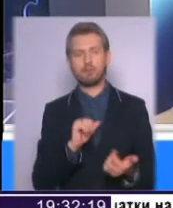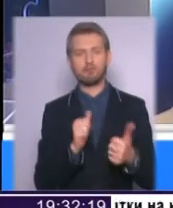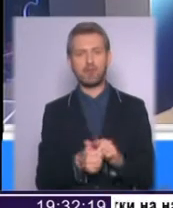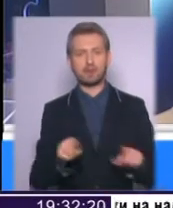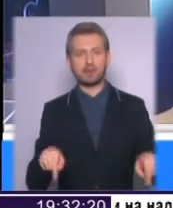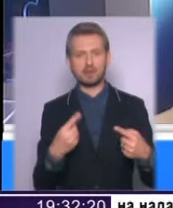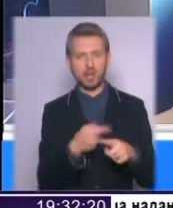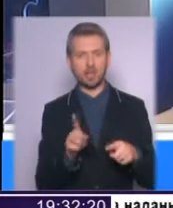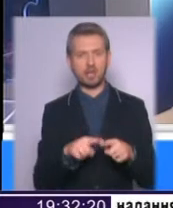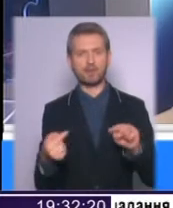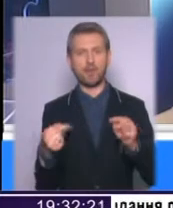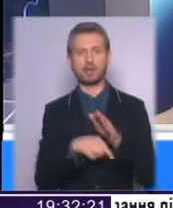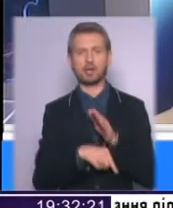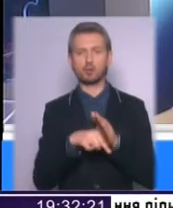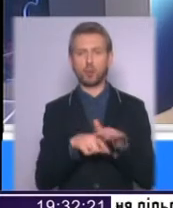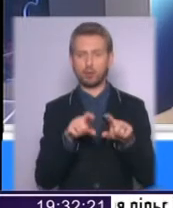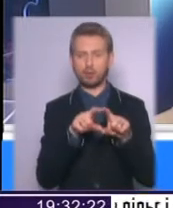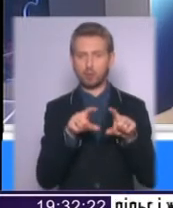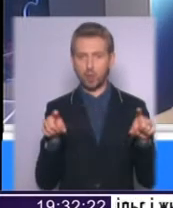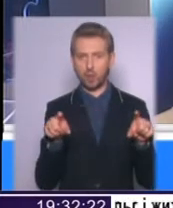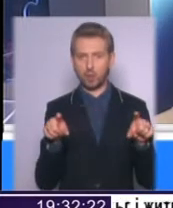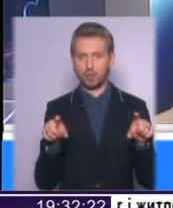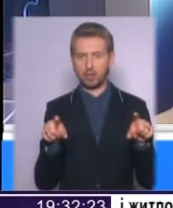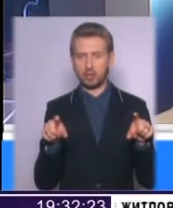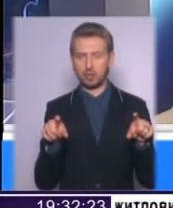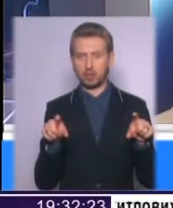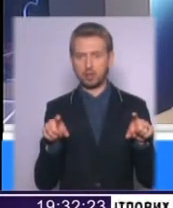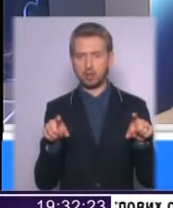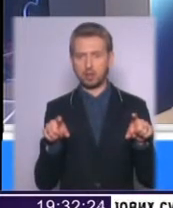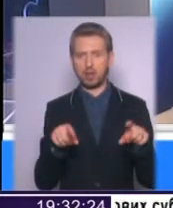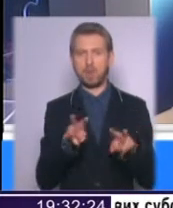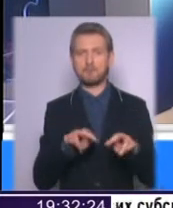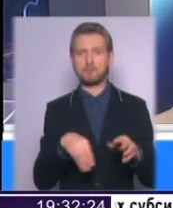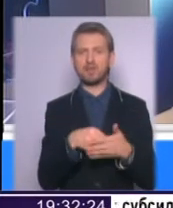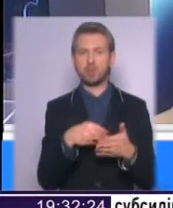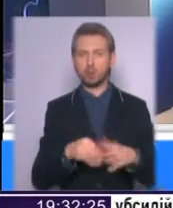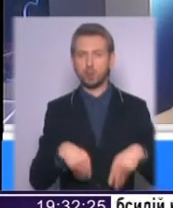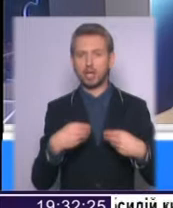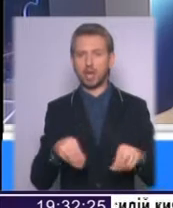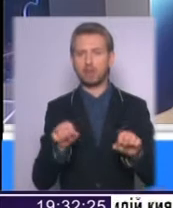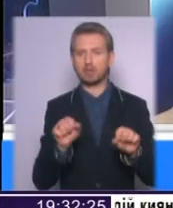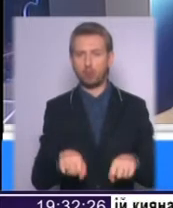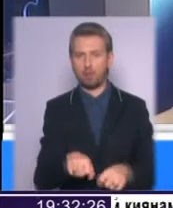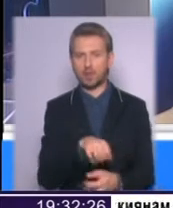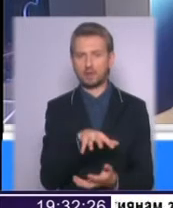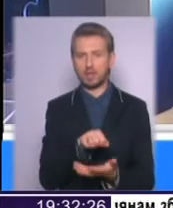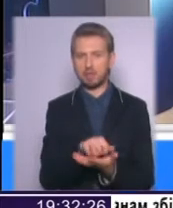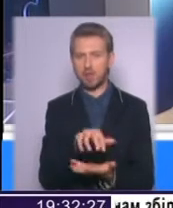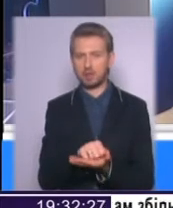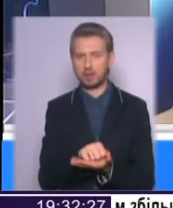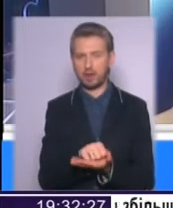цього антикорупційного бюро, так, Минфину дали возможность заниматься,